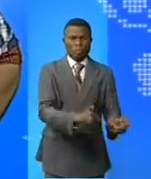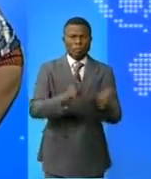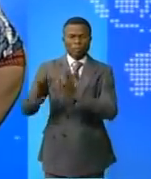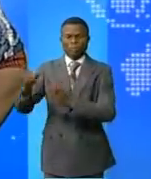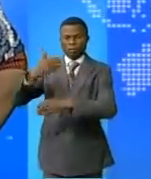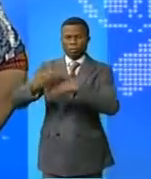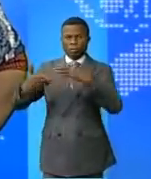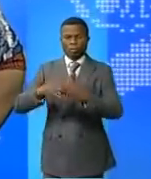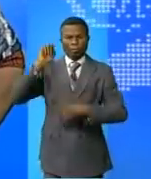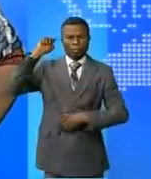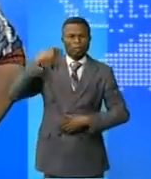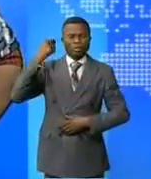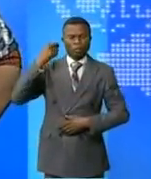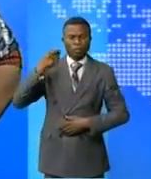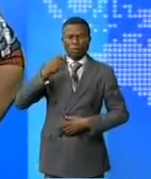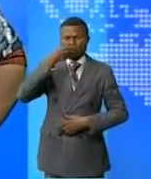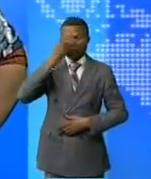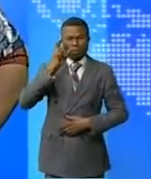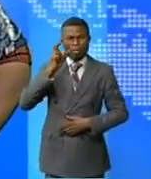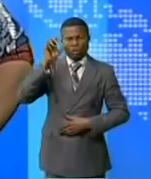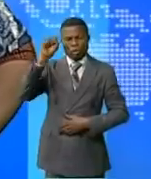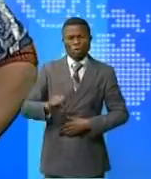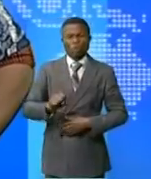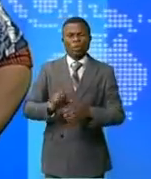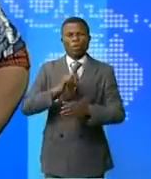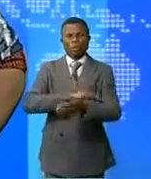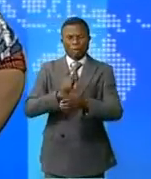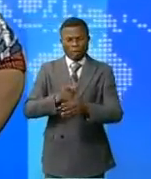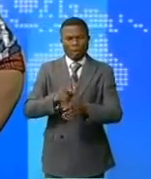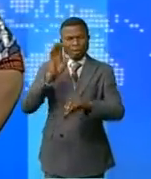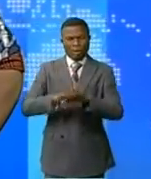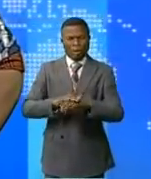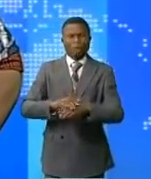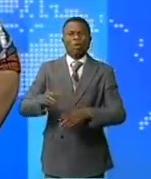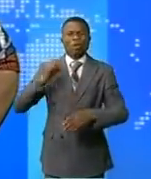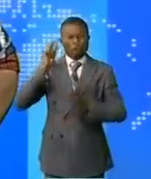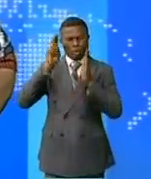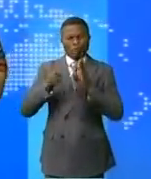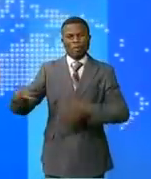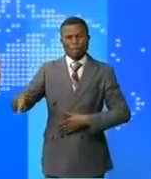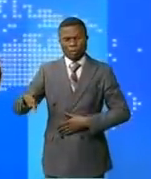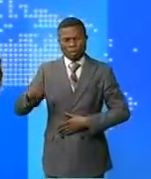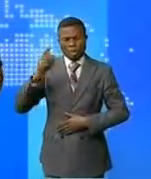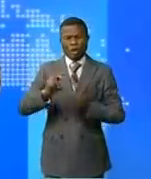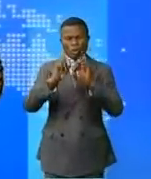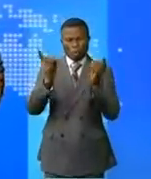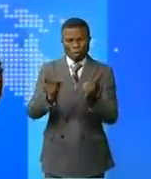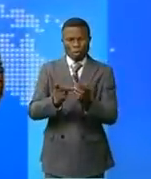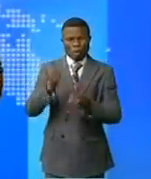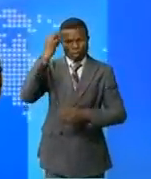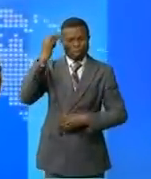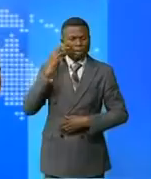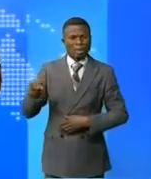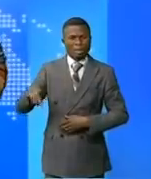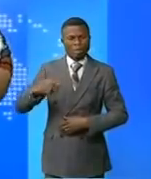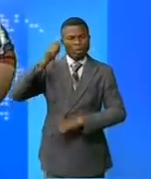reconstruction de la prison de Bukavu de la province du Sud-Kivu préoccupe le gouvernement provincial. Pour ce faire, une délégation conduite par le ministre provincial de